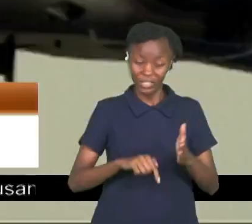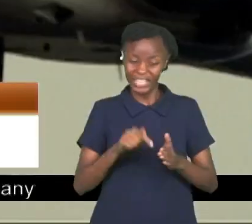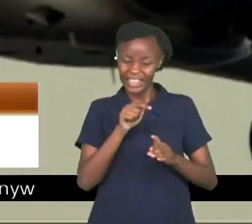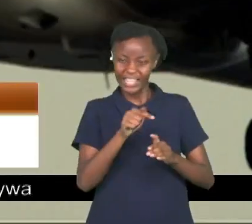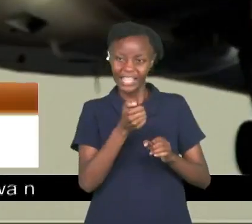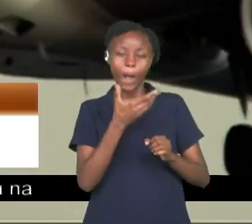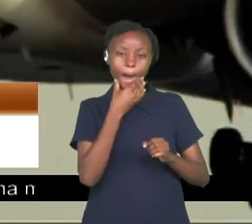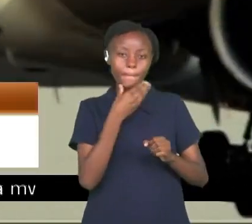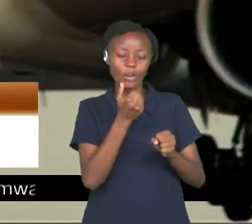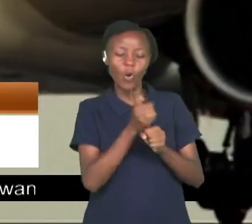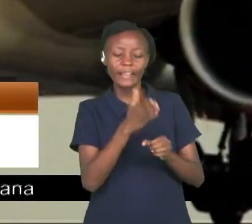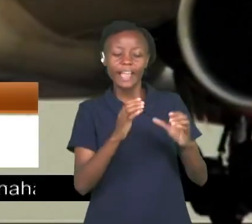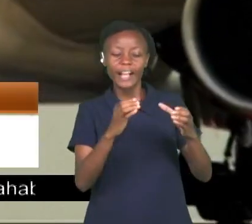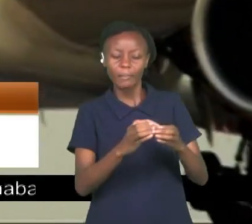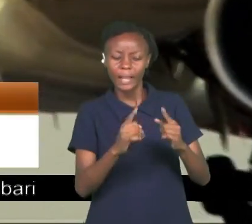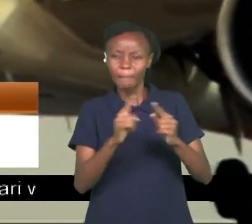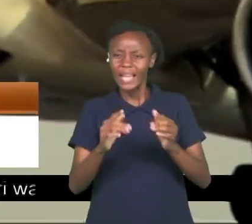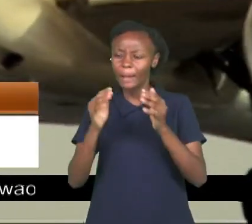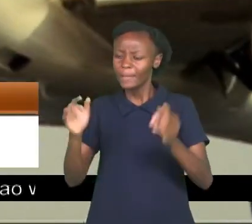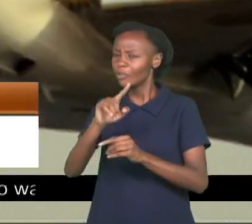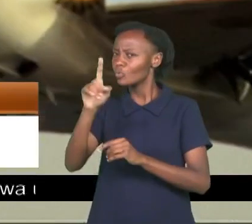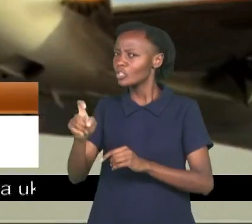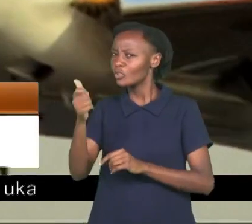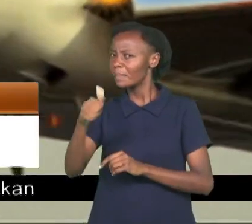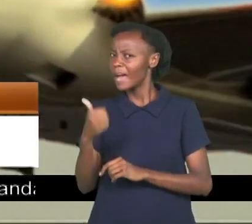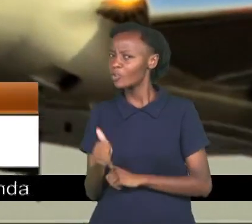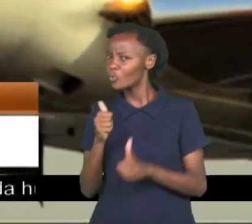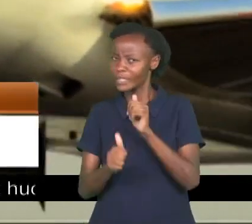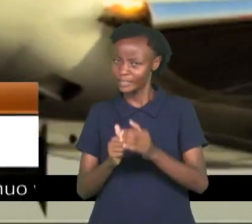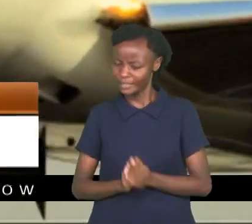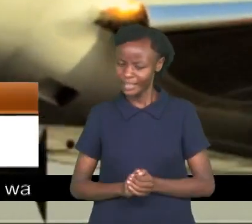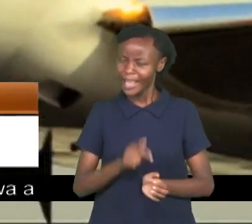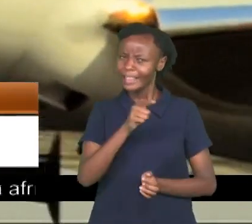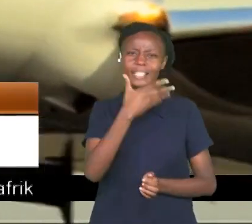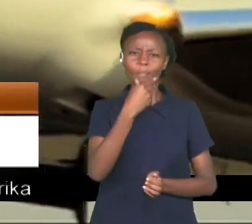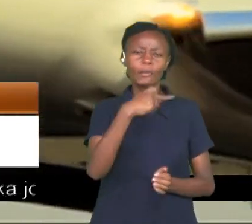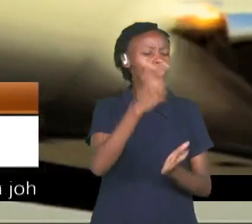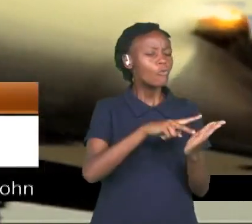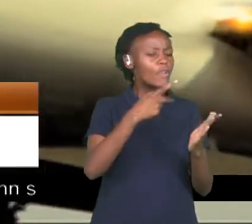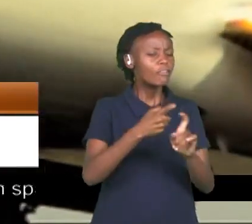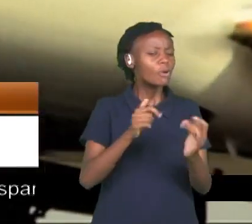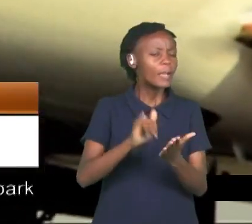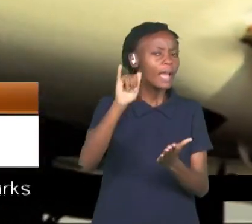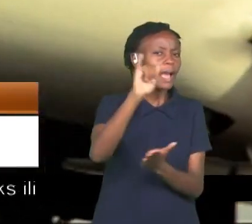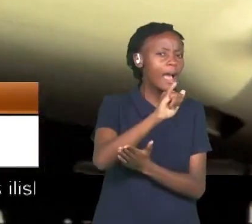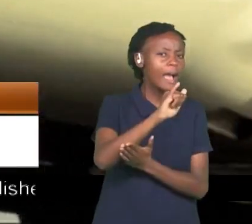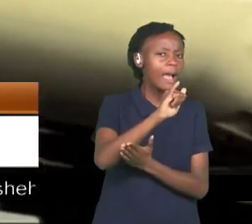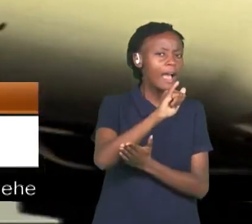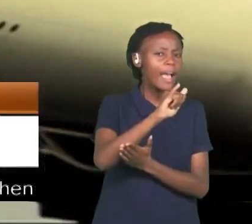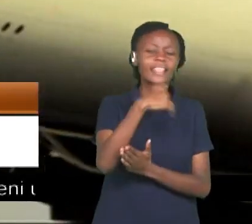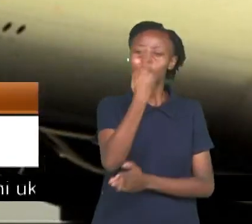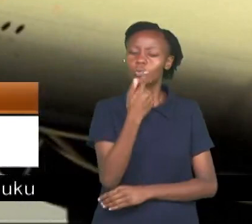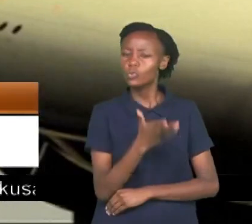wao. Lakini swali ambalo serikali ya Kenya haijajibu ni je, jamaa aliyeanguka kutoka kwa ndege ya Kenya Airways ni